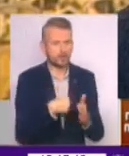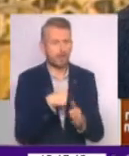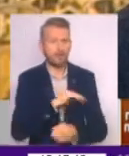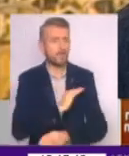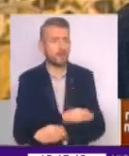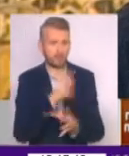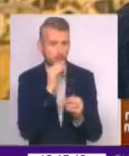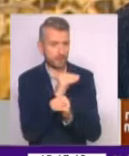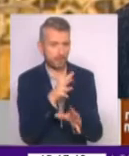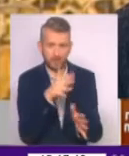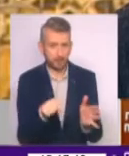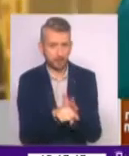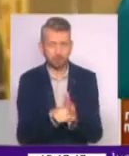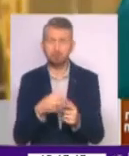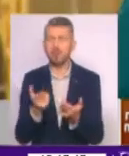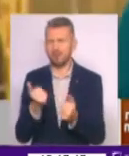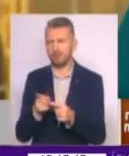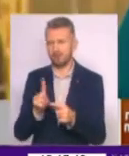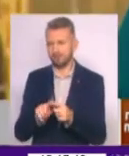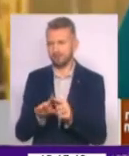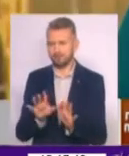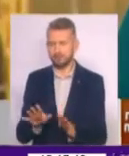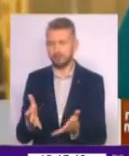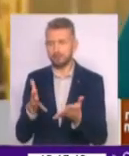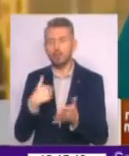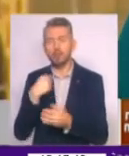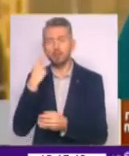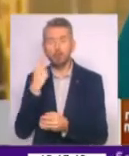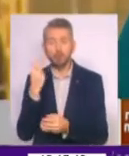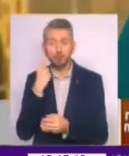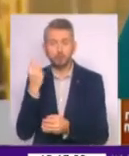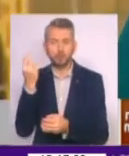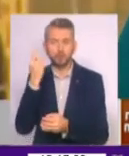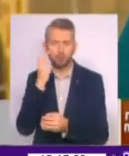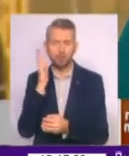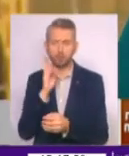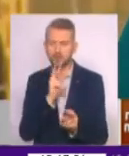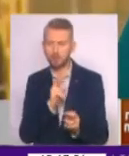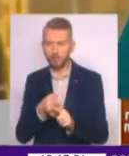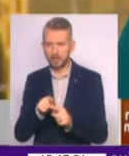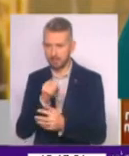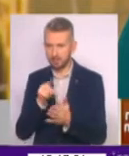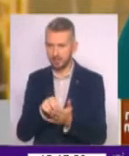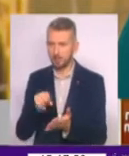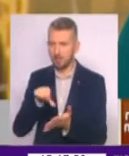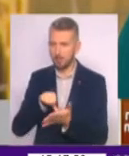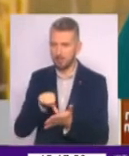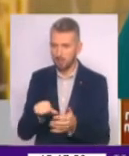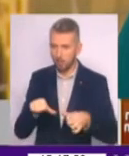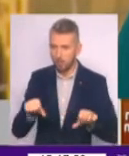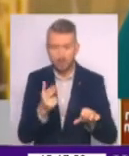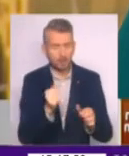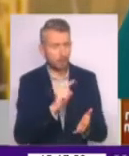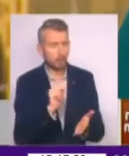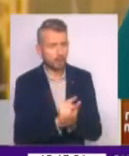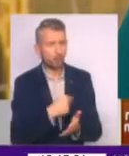дійсно людський фактор. Почули, однак я переконана, що будете слідкувати за цим питанням, саме як представник комісії. Обов'язково. І я впевнений, що